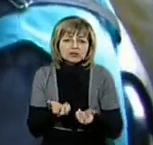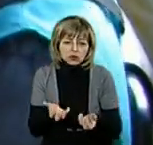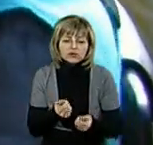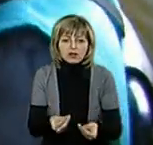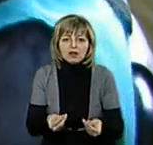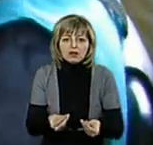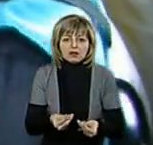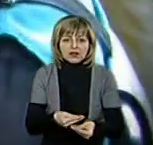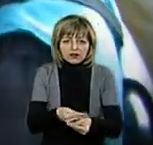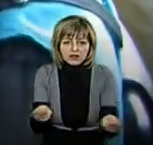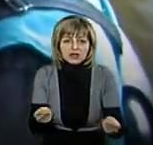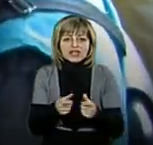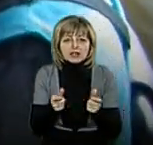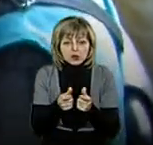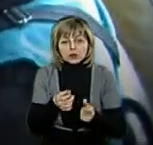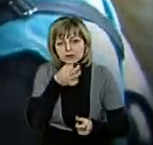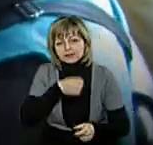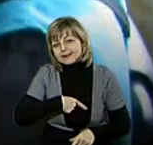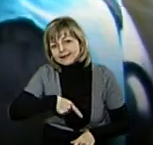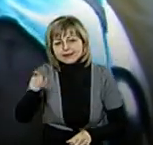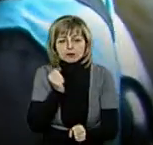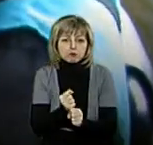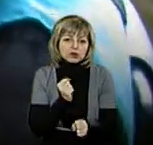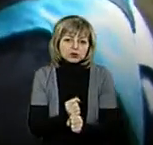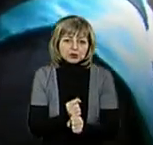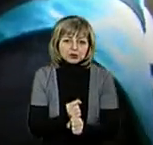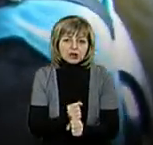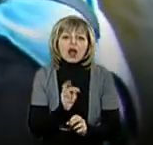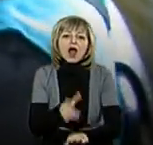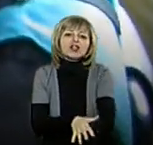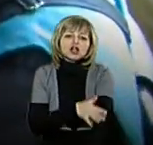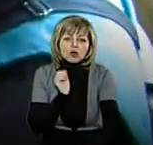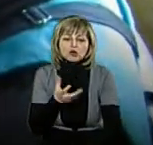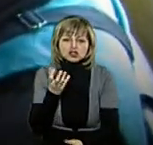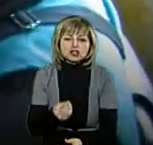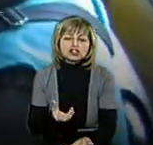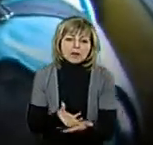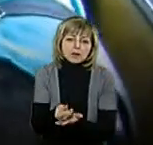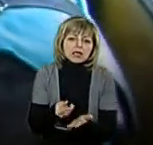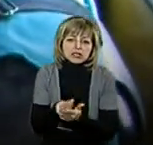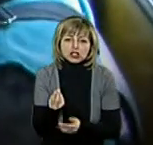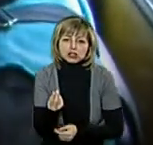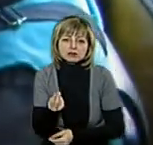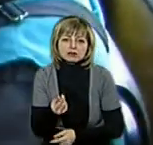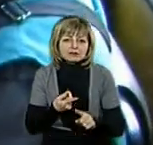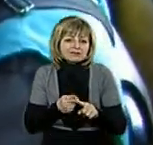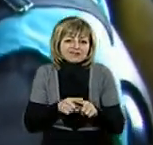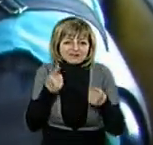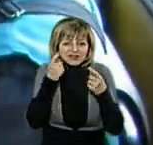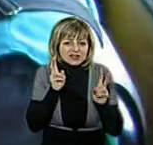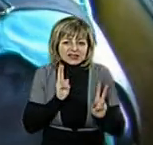Дали талони, йдіть працюйте. Все, що можу вам сказати. А як довго ще можна буде готівкою розраховуватись? Нам теж інформацію не